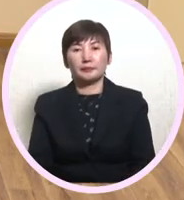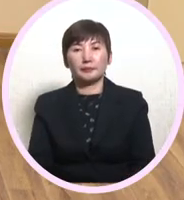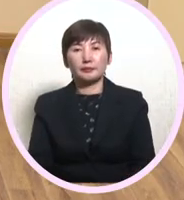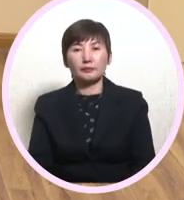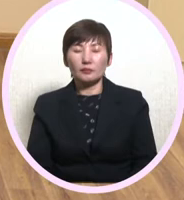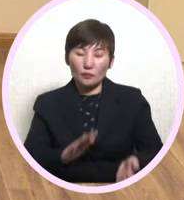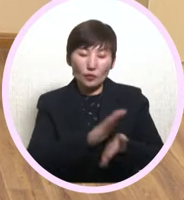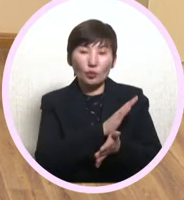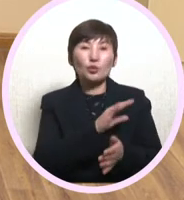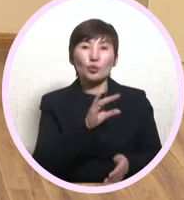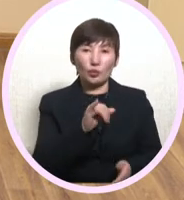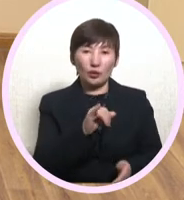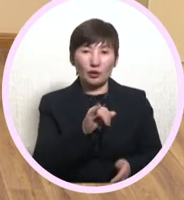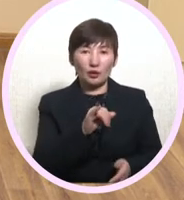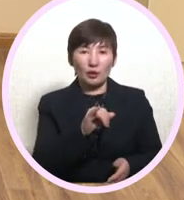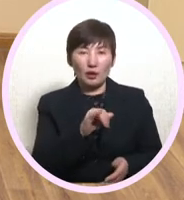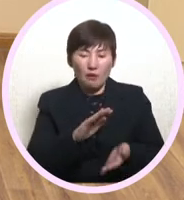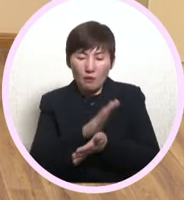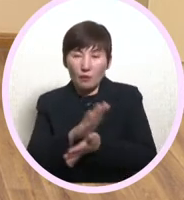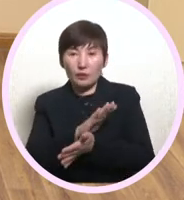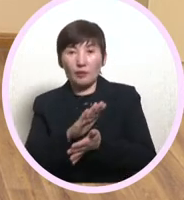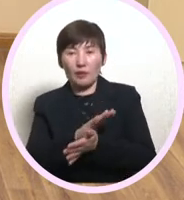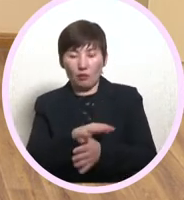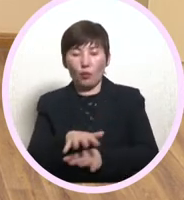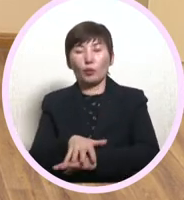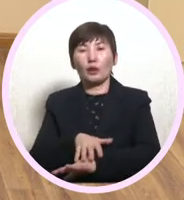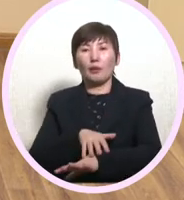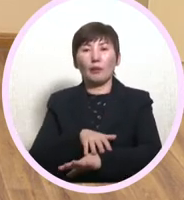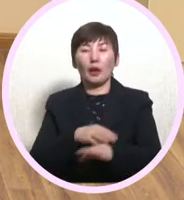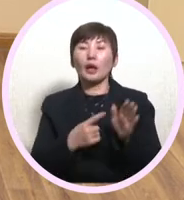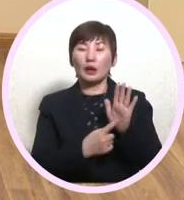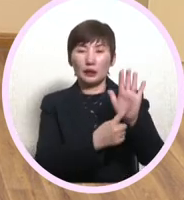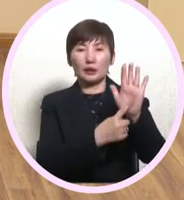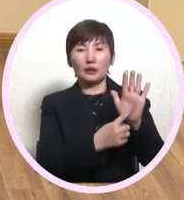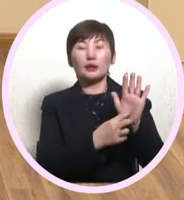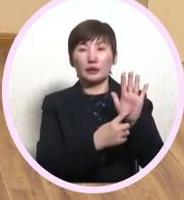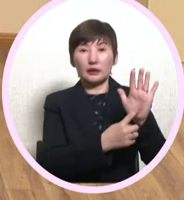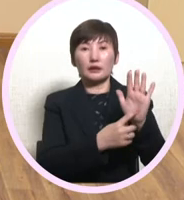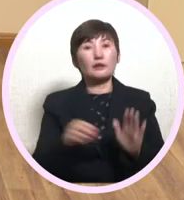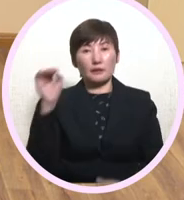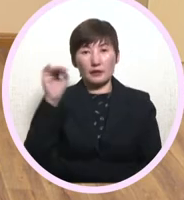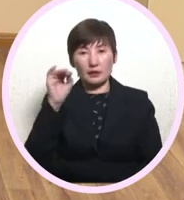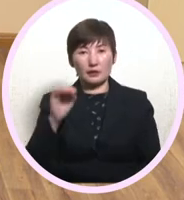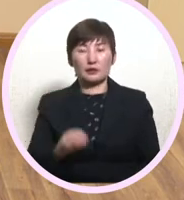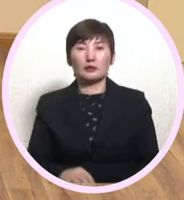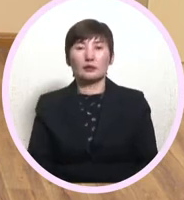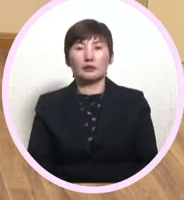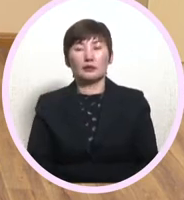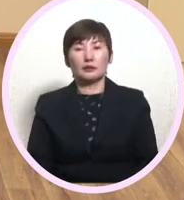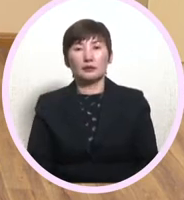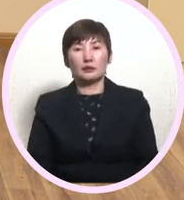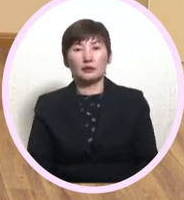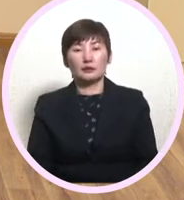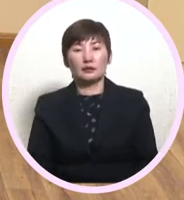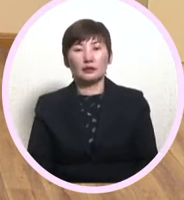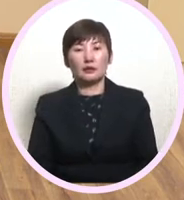хэрэгтэй. Хурд гэдэг нь биетийн хэр хурдан, хэр удаан байгааг илэрхийлдэг пиц хэмжилт хүнийг хурд гэдэг. За тэгвэл одоо нэг